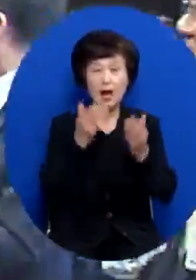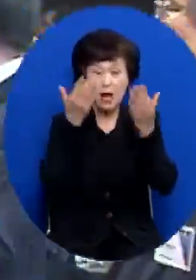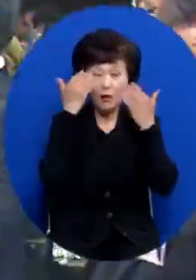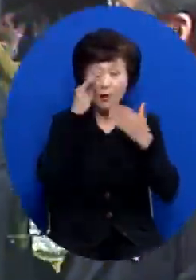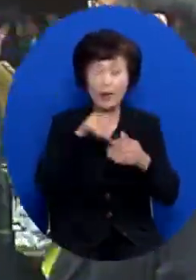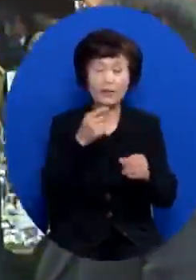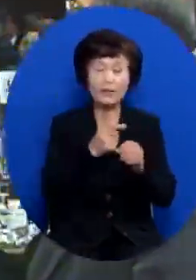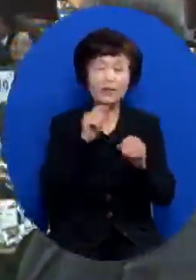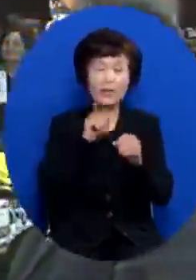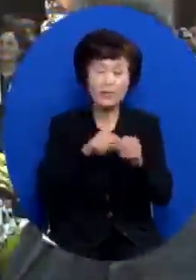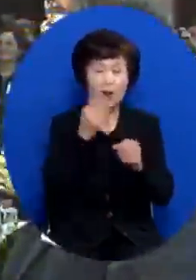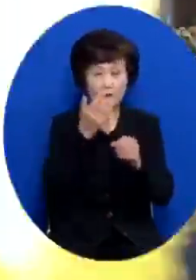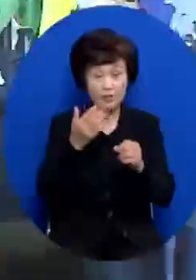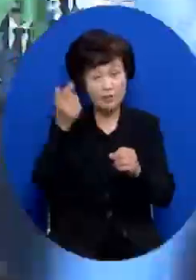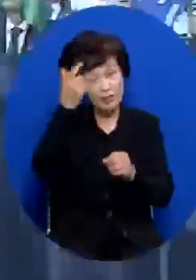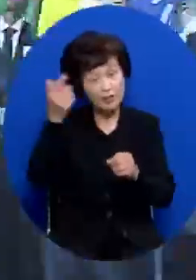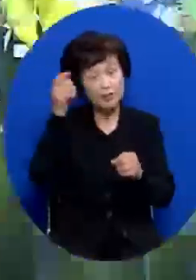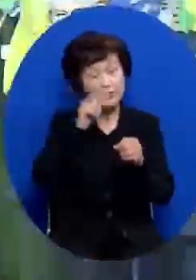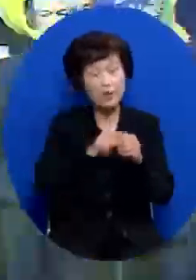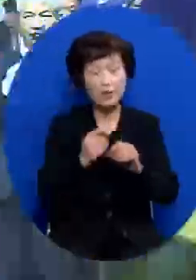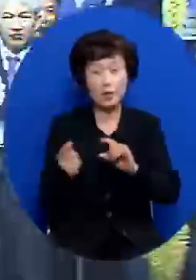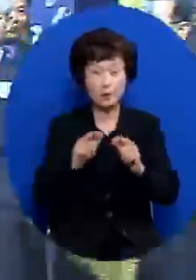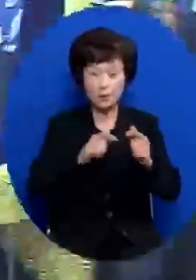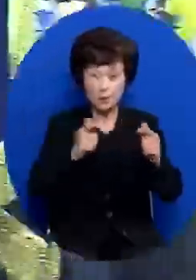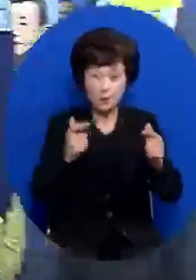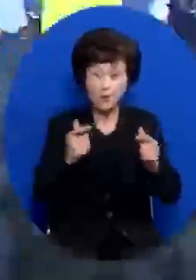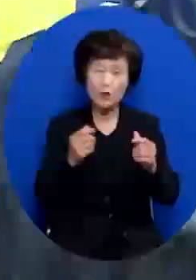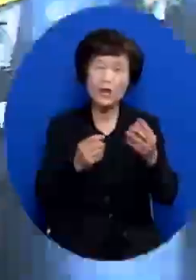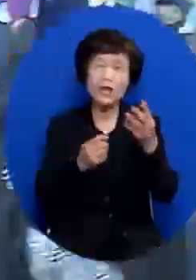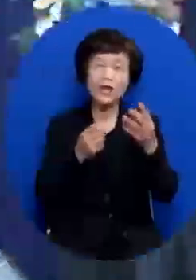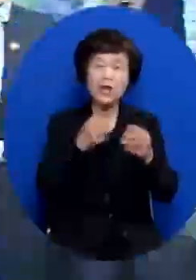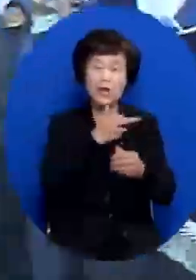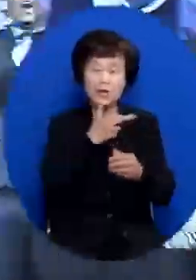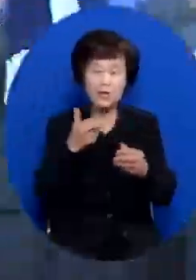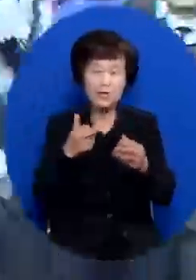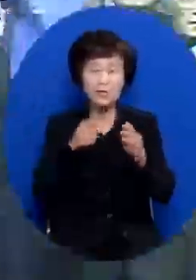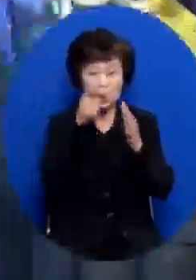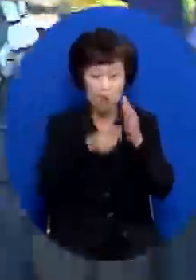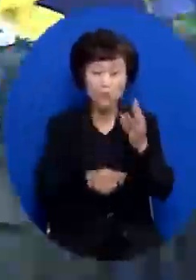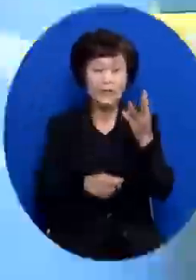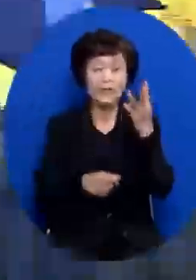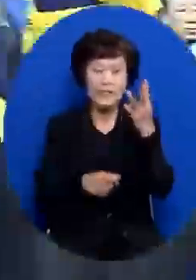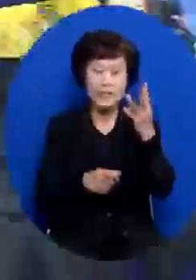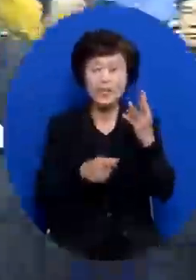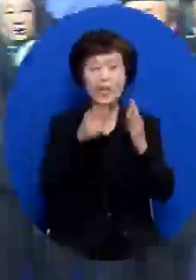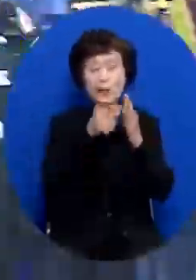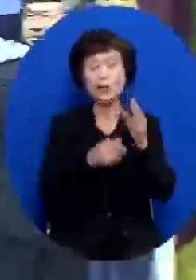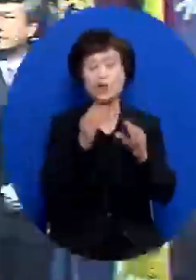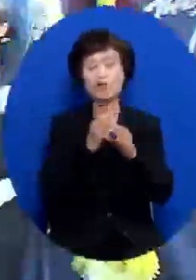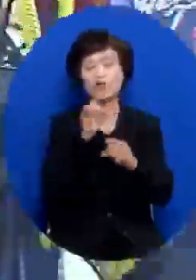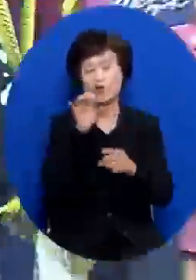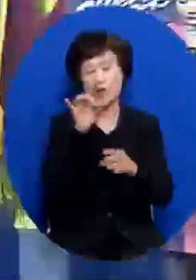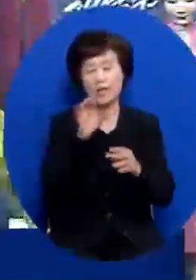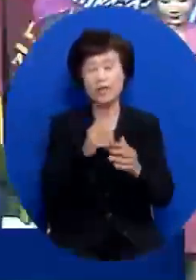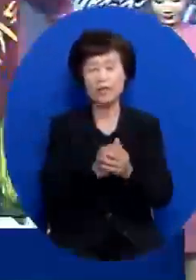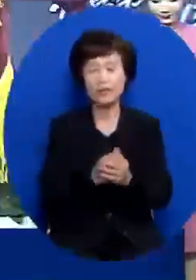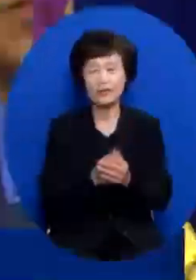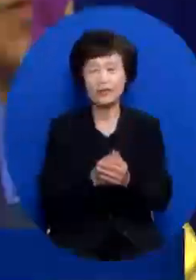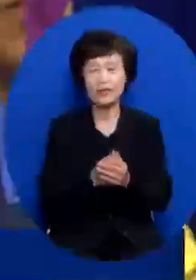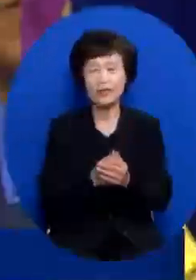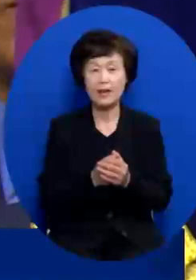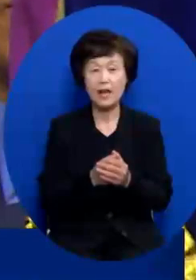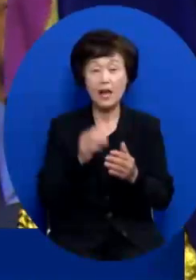영적 부흥은 물론 규모적 측면에서 한국교회 3대 교단으로 성장하는 등 열매를 맺어왔습니다. 앞으로도